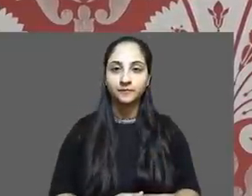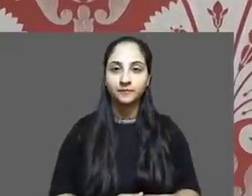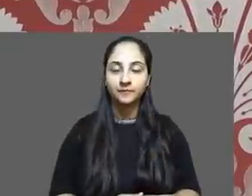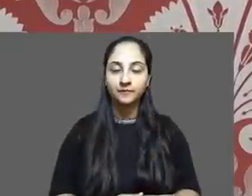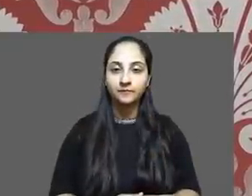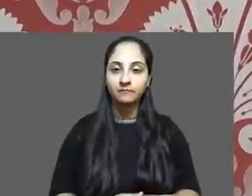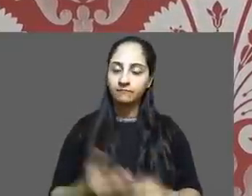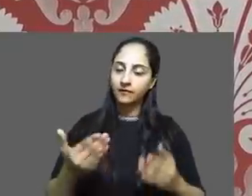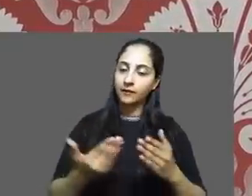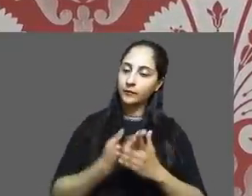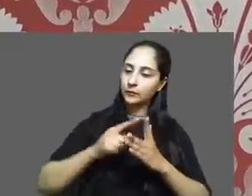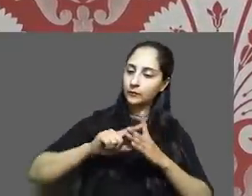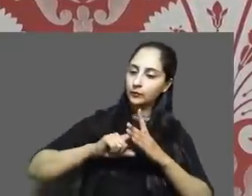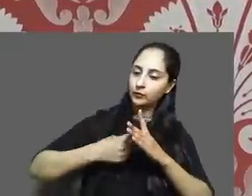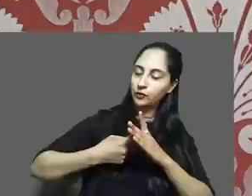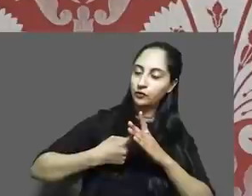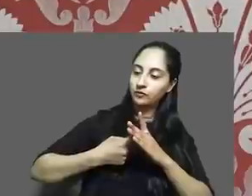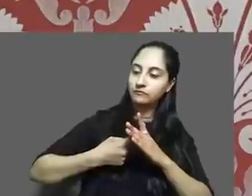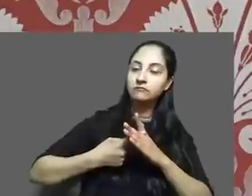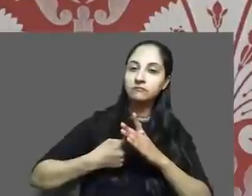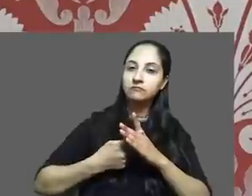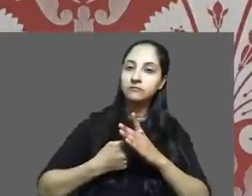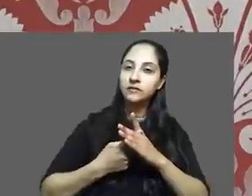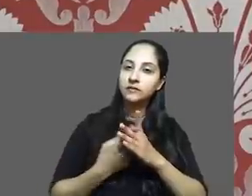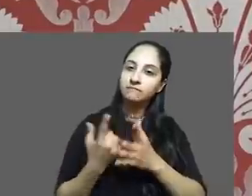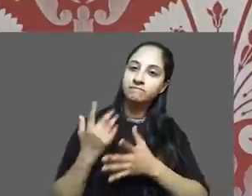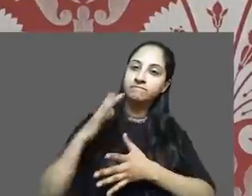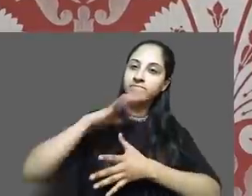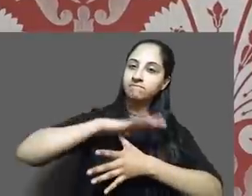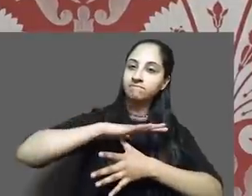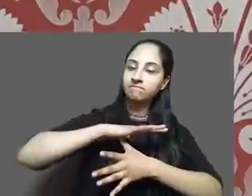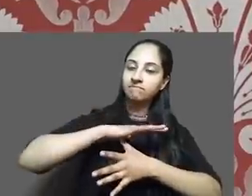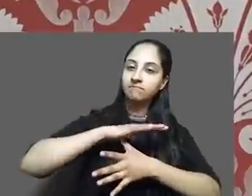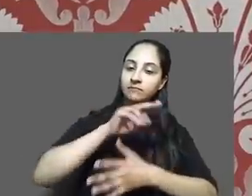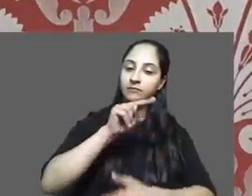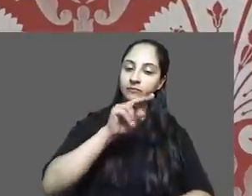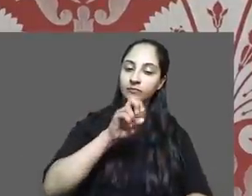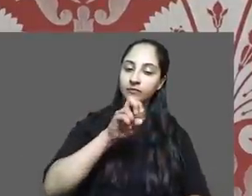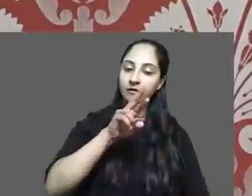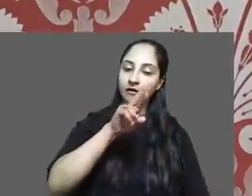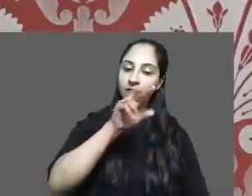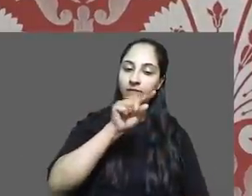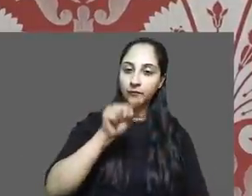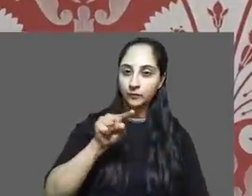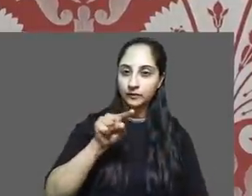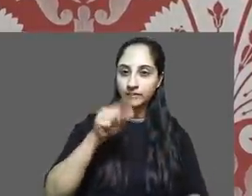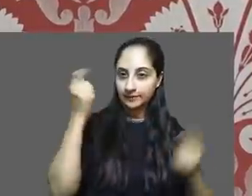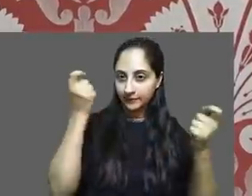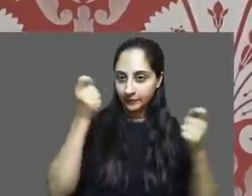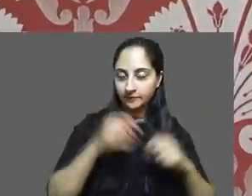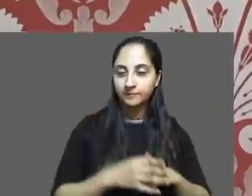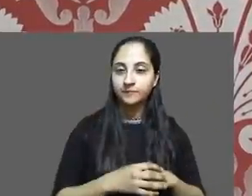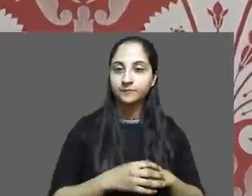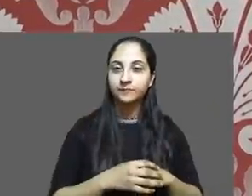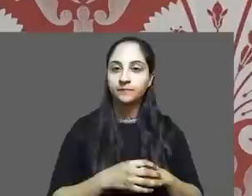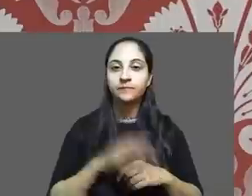spring. The idea of new beginnings is central to